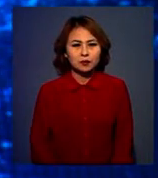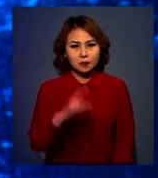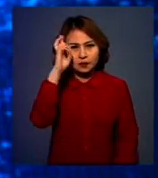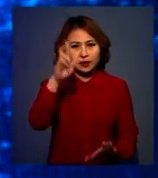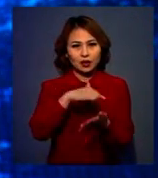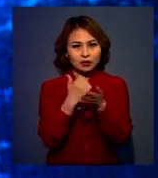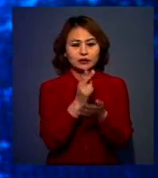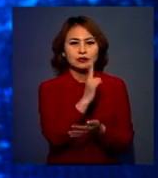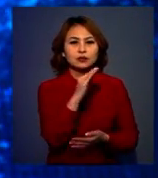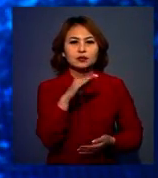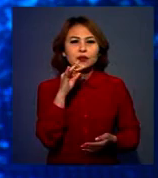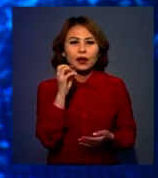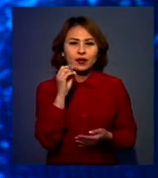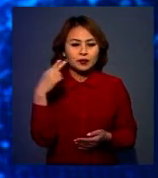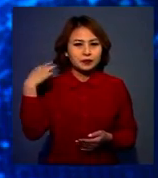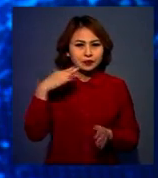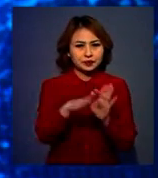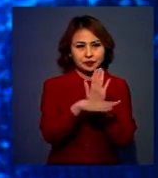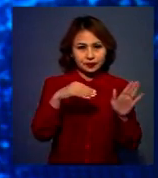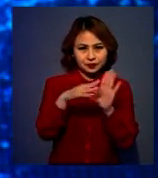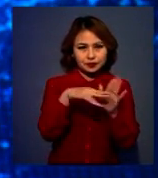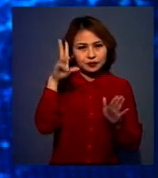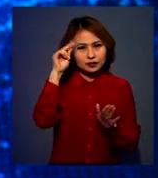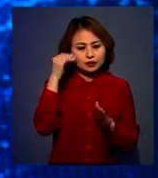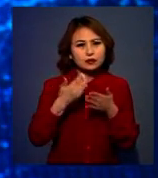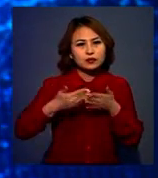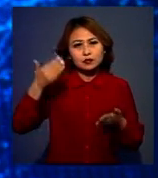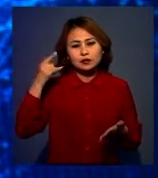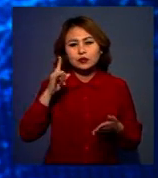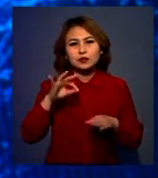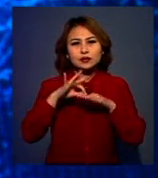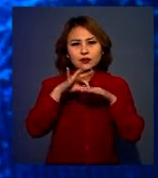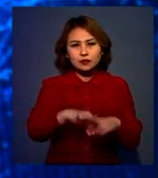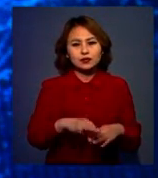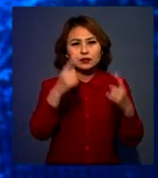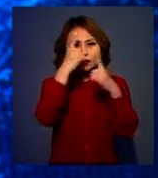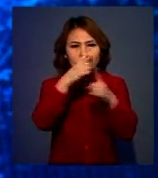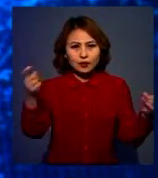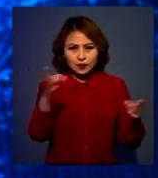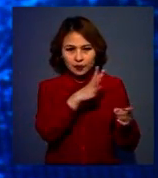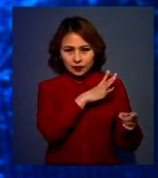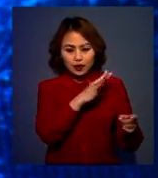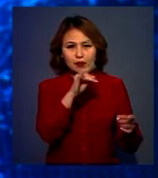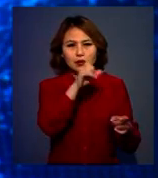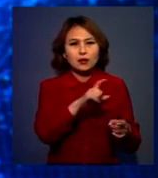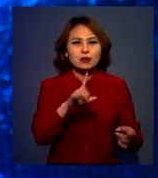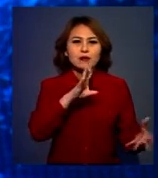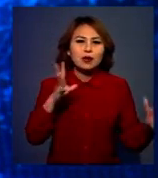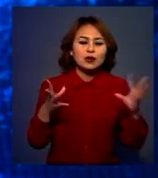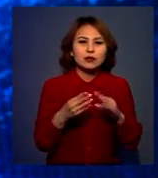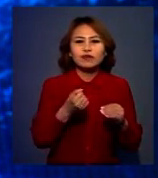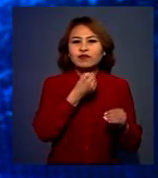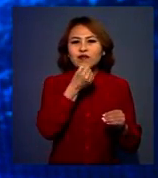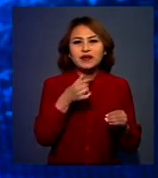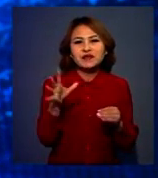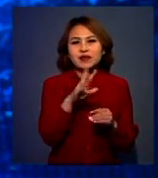Мемлекет басшысы Қасым Жомарт Тоқаевтың президент сайлауын мерзімінен бұрын өткізу туралы халыққа үндеуін ардагерлер кеңесінің мүшелері бір